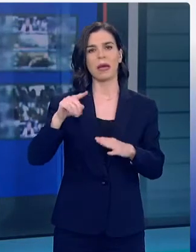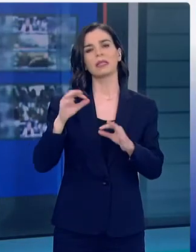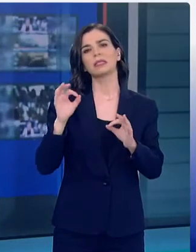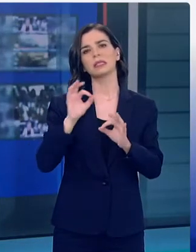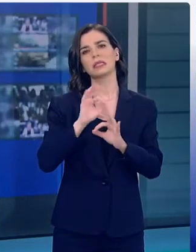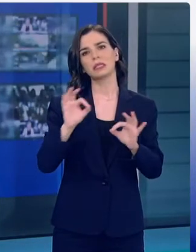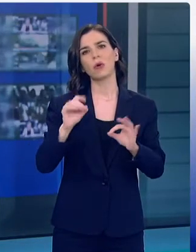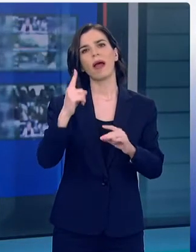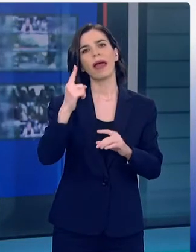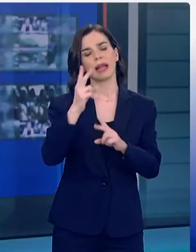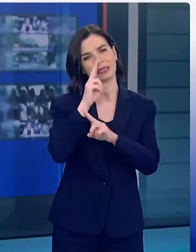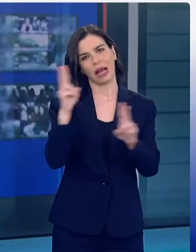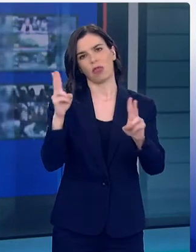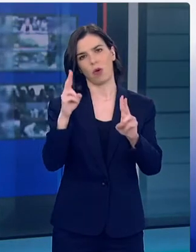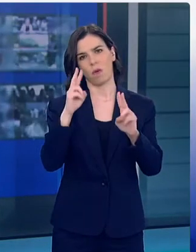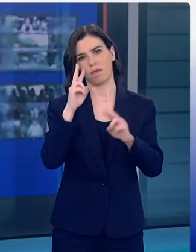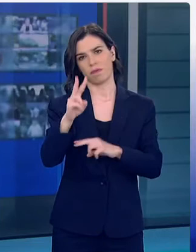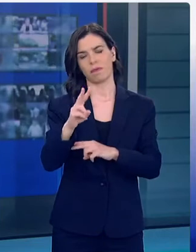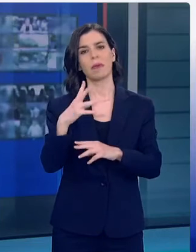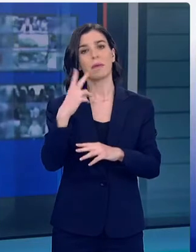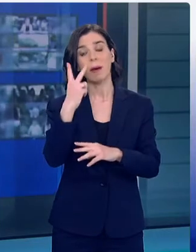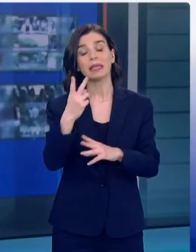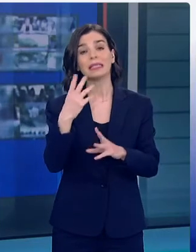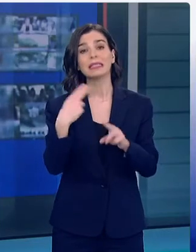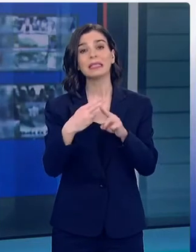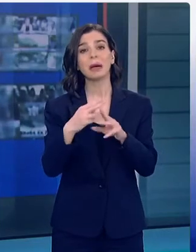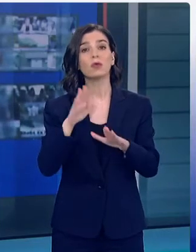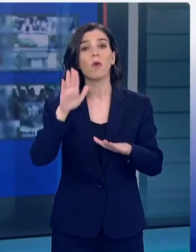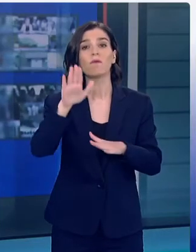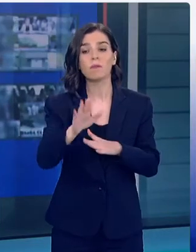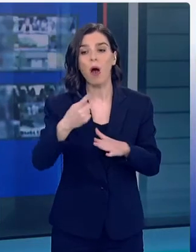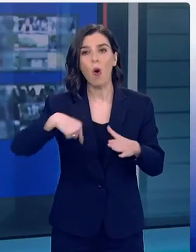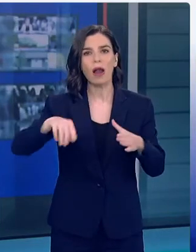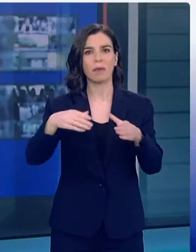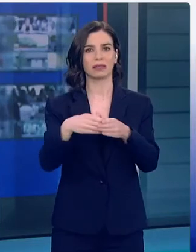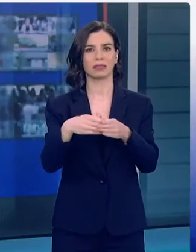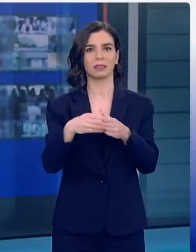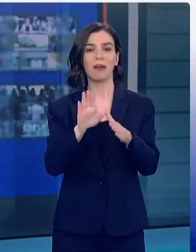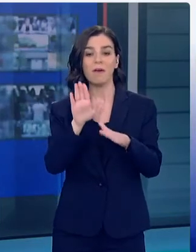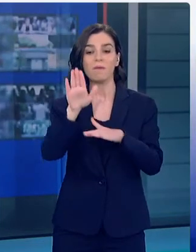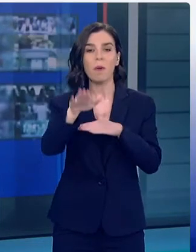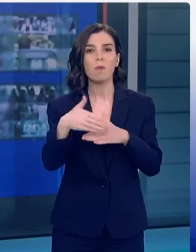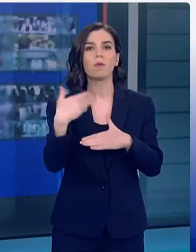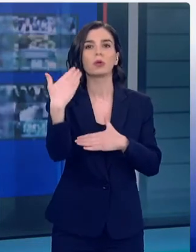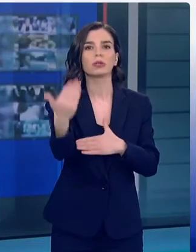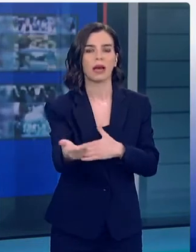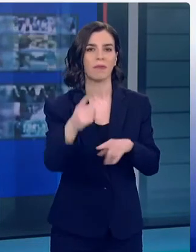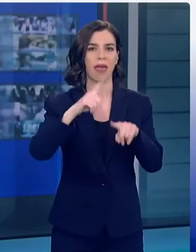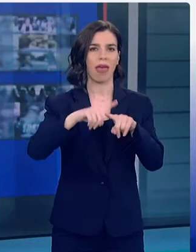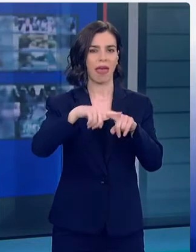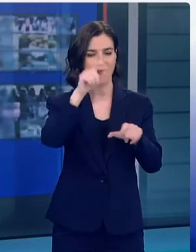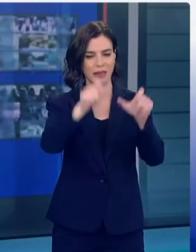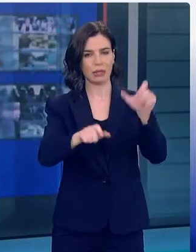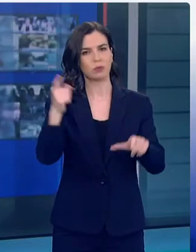σίγουρο, ένα είναι ξεκάθαρο. Κάναμε ένα σημαντικό βήμα στην κοινή μας προσπάθεια, ένα βήμα μπροστά. Ο ελληνικός λαός